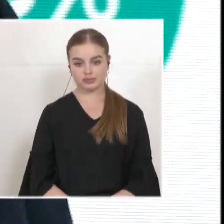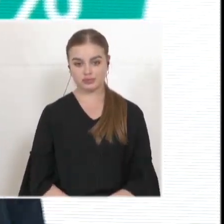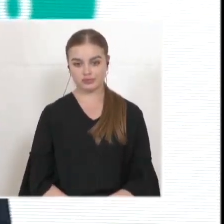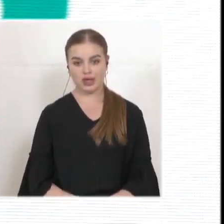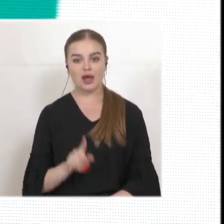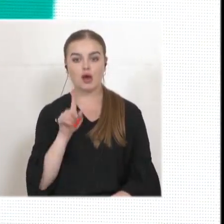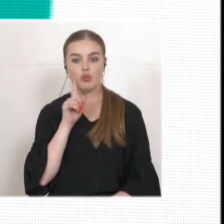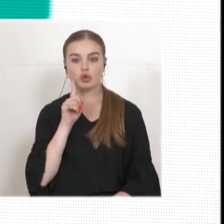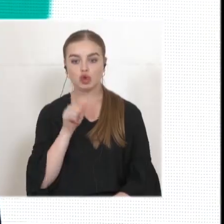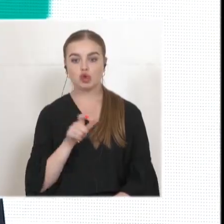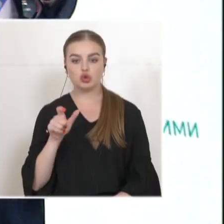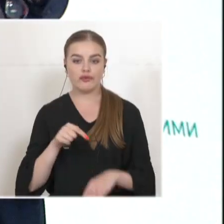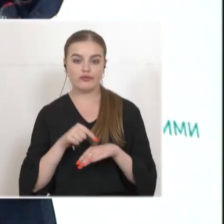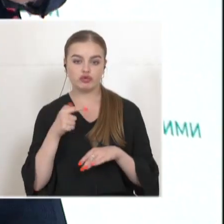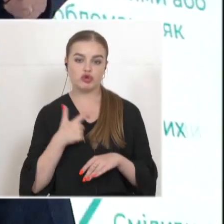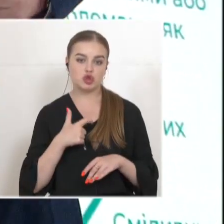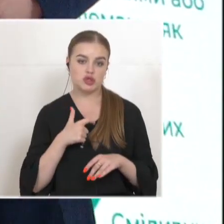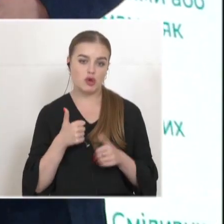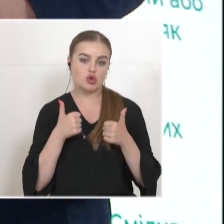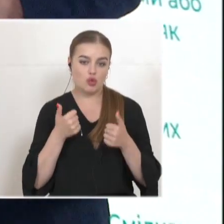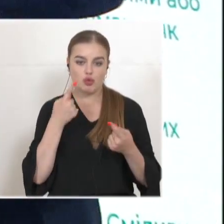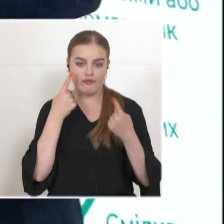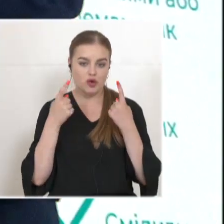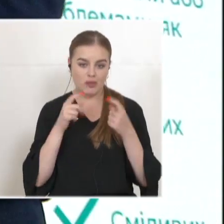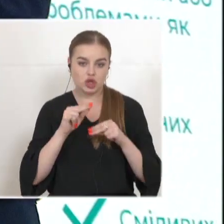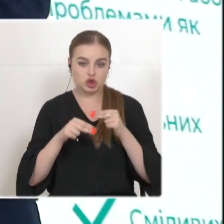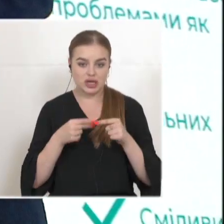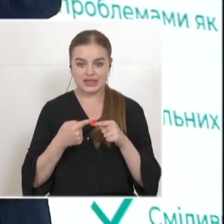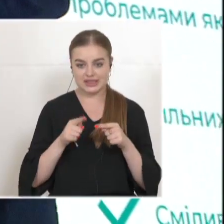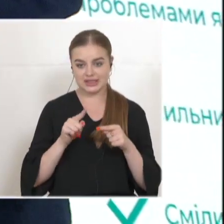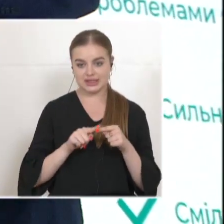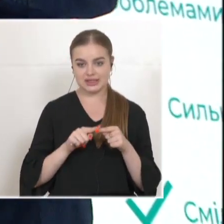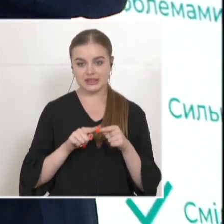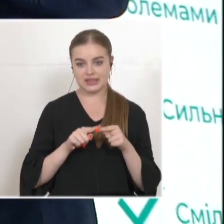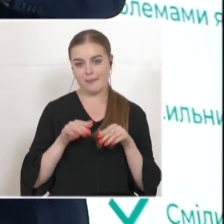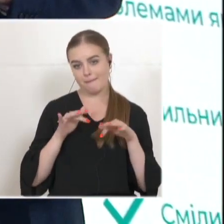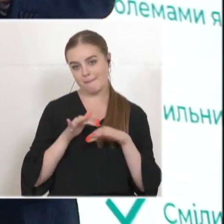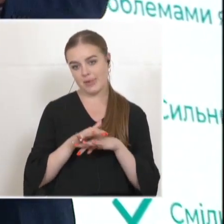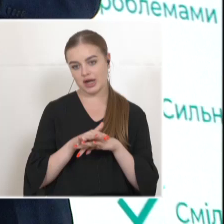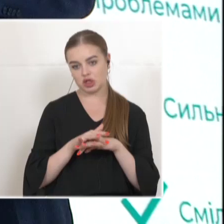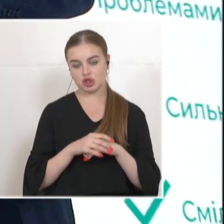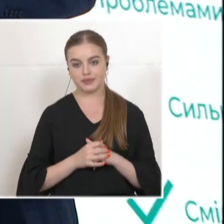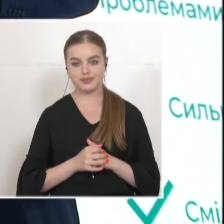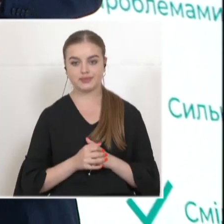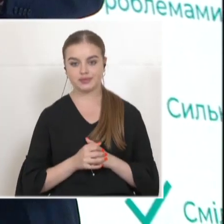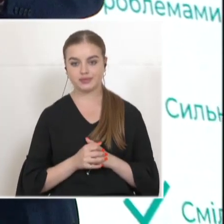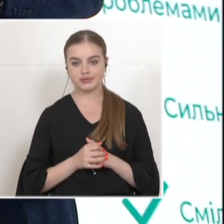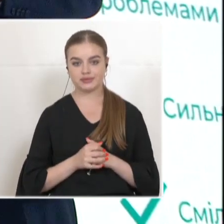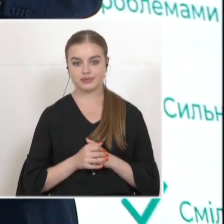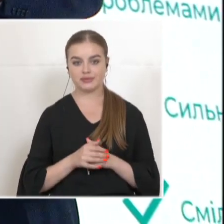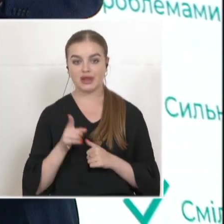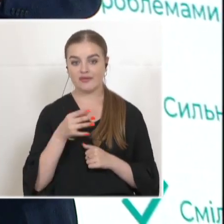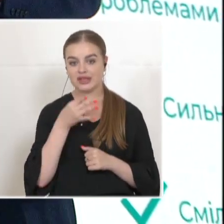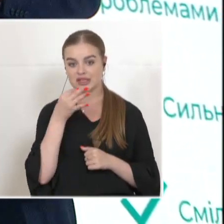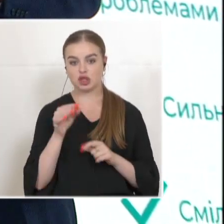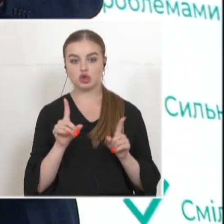Молоді люди відчувають себе добре поінформовані саме через ці мережі. Ви сказали, що ви хотіли